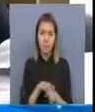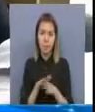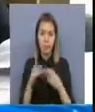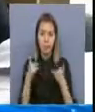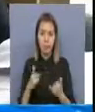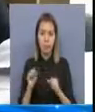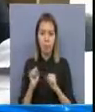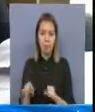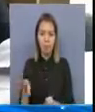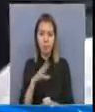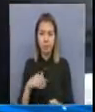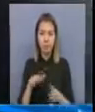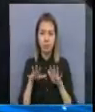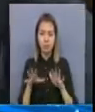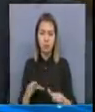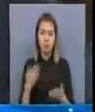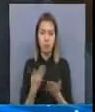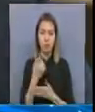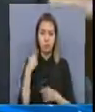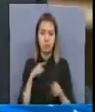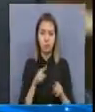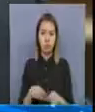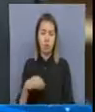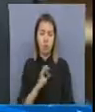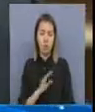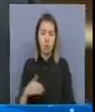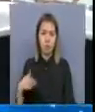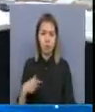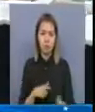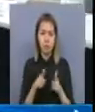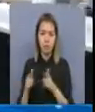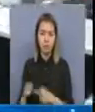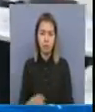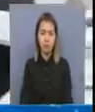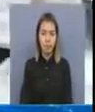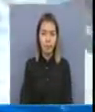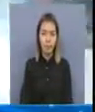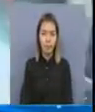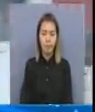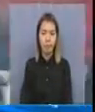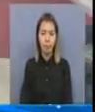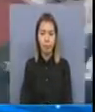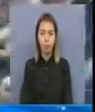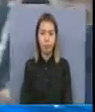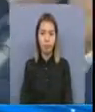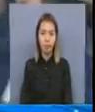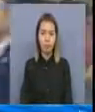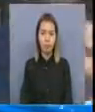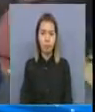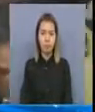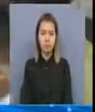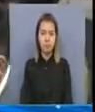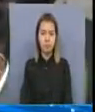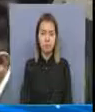бүгінде қоғамның барлық салалары жаңа технологияларды тиімді пайдалануға көшуде. Әйгерімбек Мағамбетова, Бауыржан Смағұлов, Алмас Садвақасов,